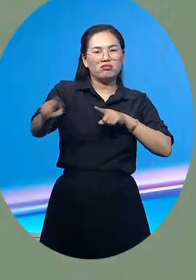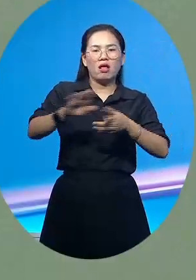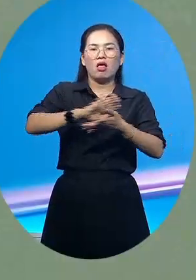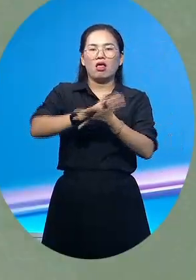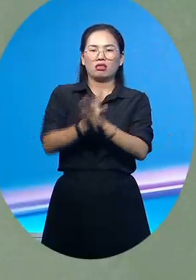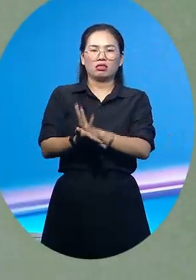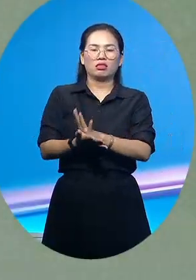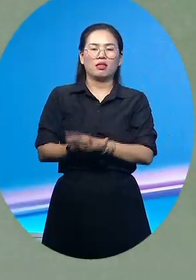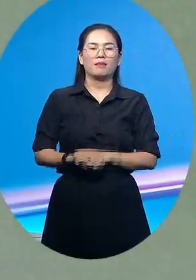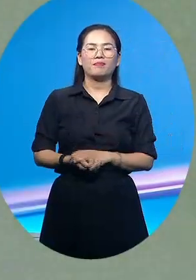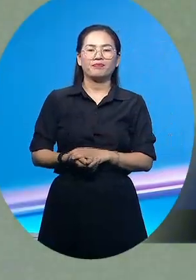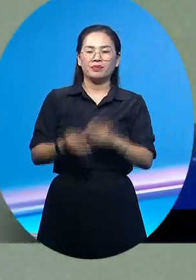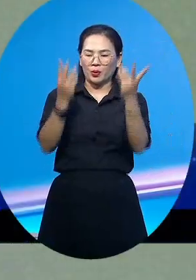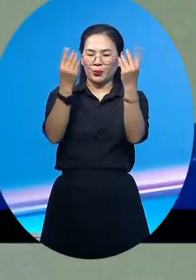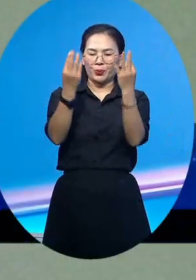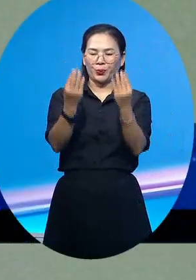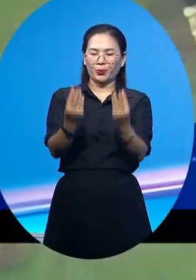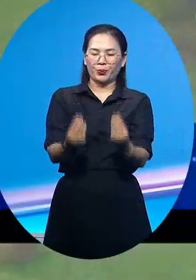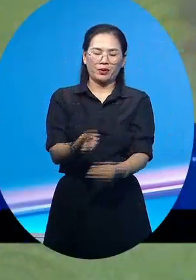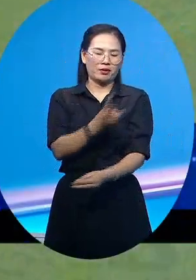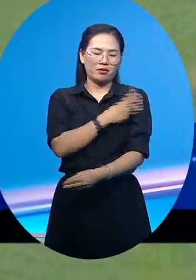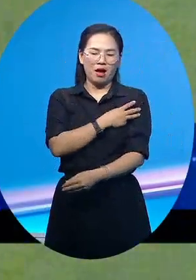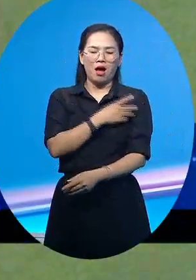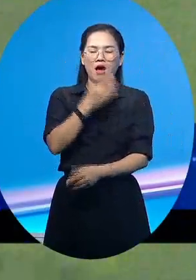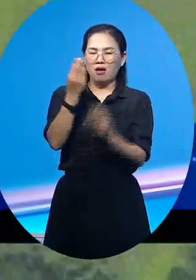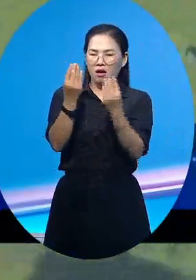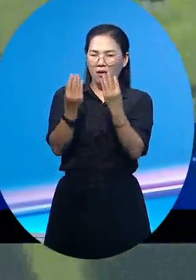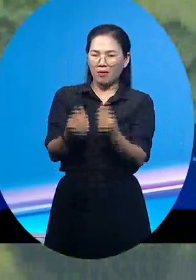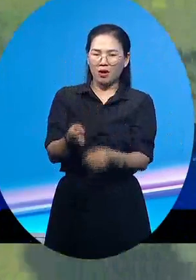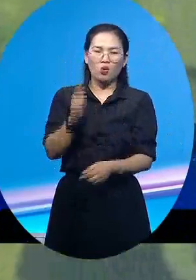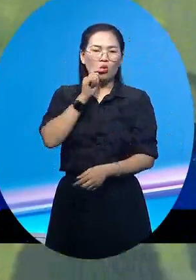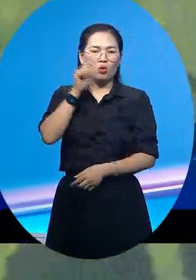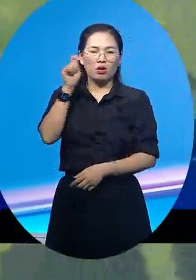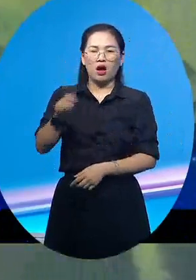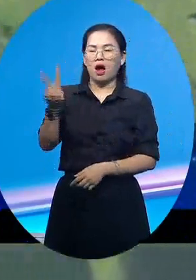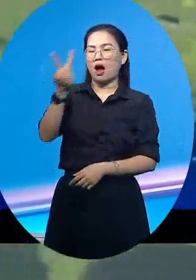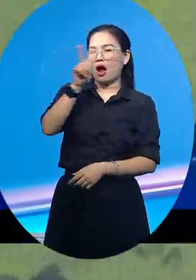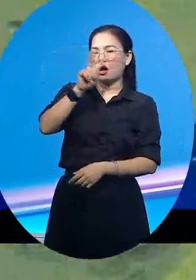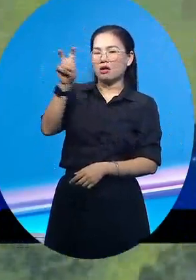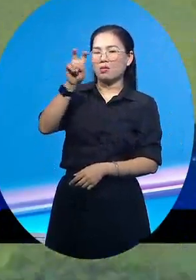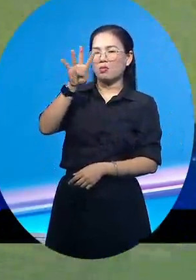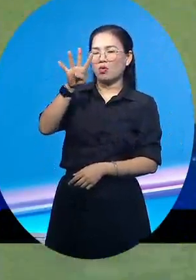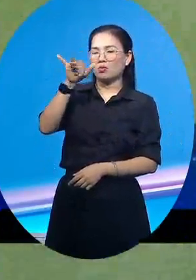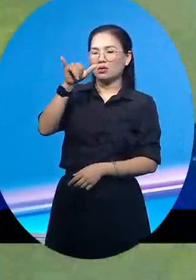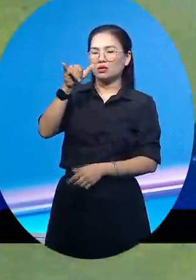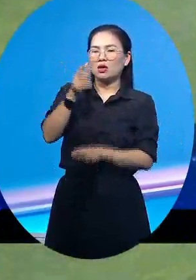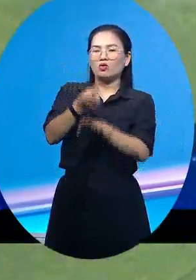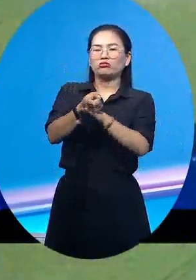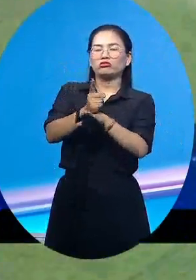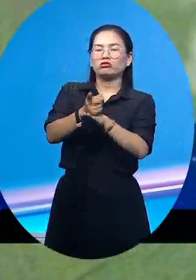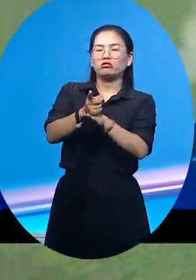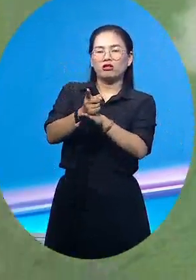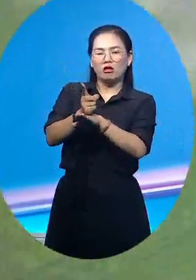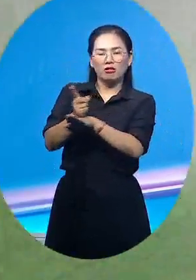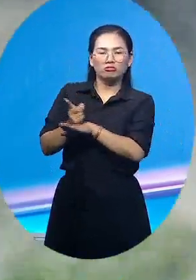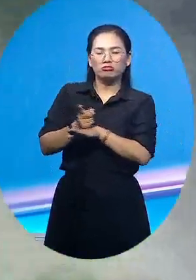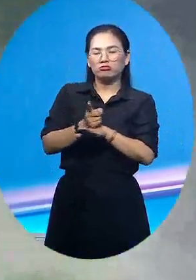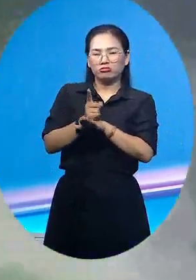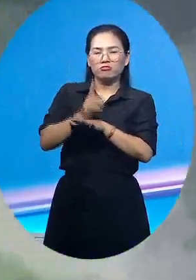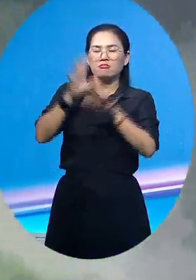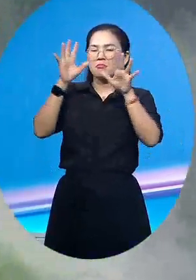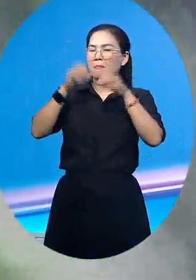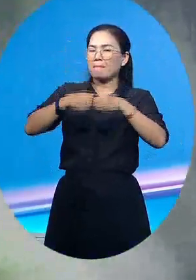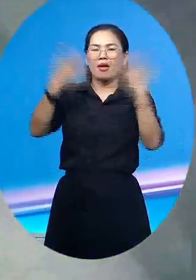theo số liệu thống kê tạm thời của phía Nga Ukraina đã mất 246 xe tăng từ ngày 4 tháng 6 đến 21 tháng 6